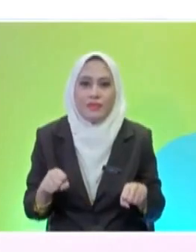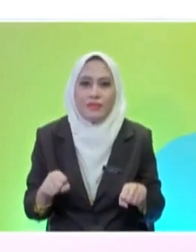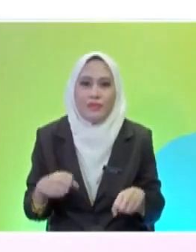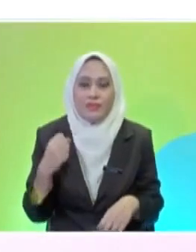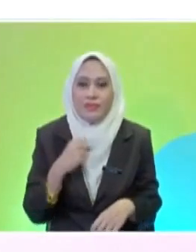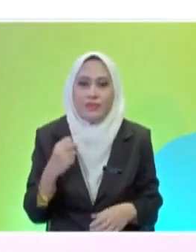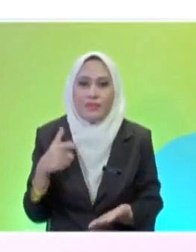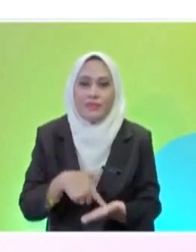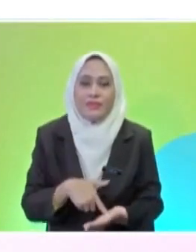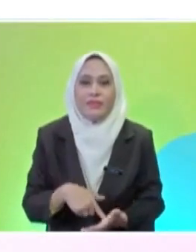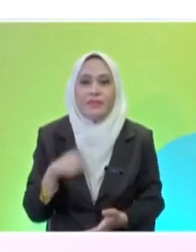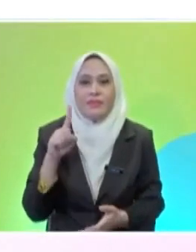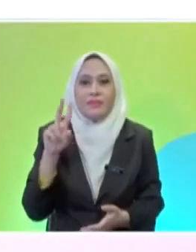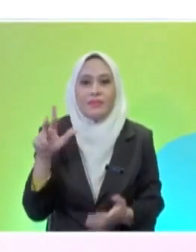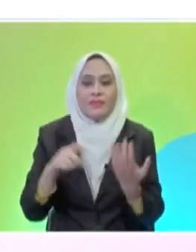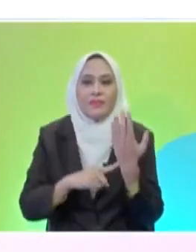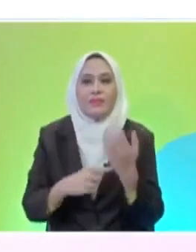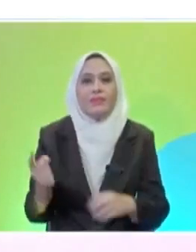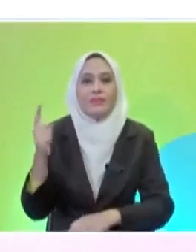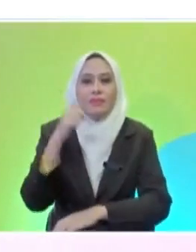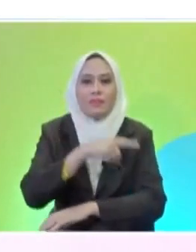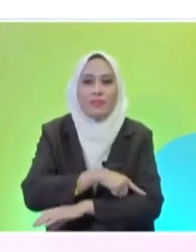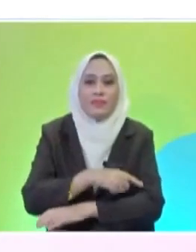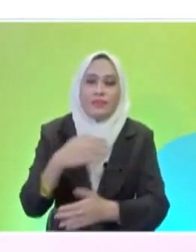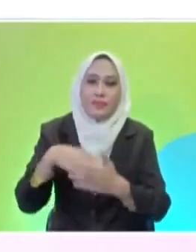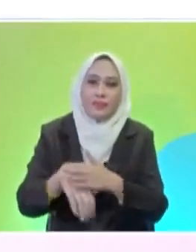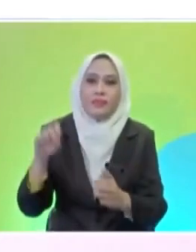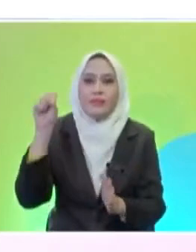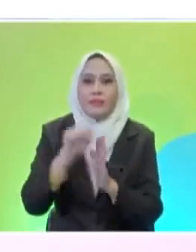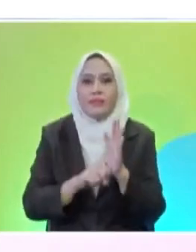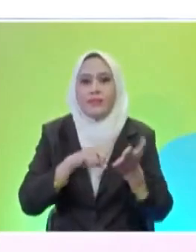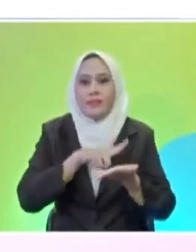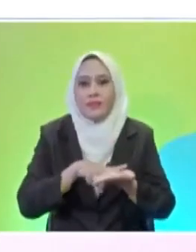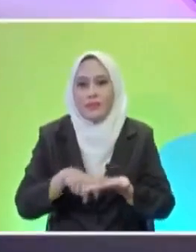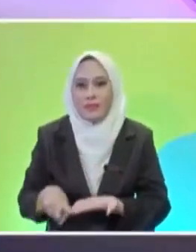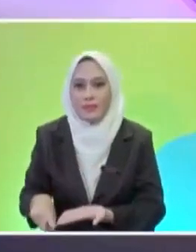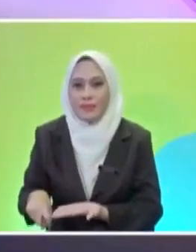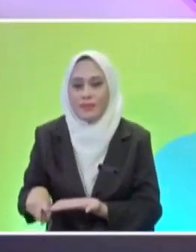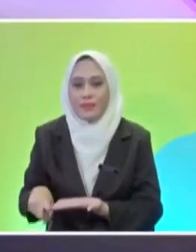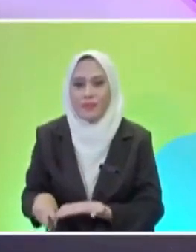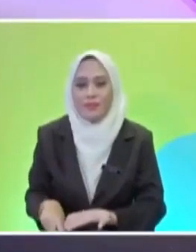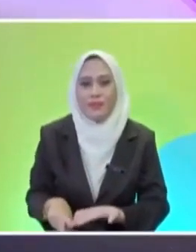Satu, dua, mula. Hari dalam seminggu